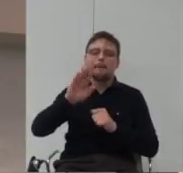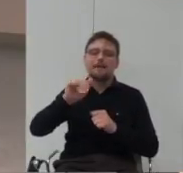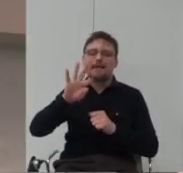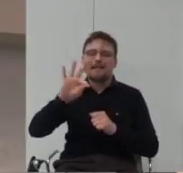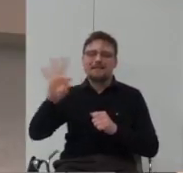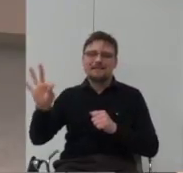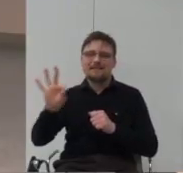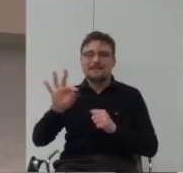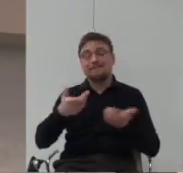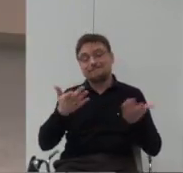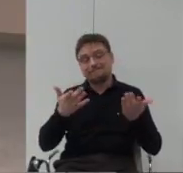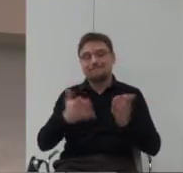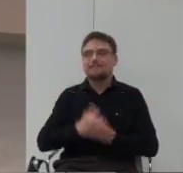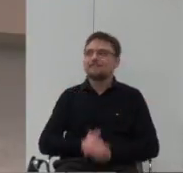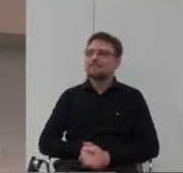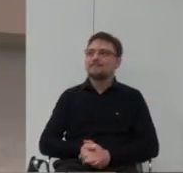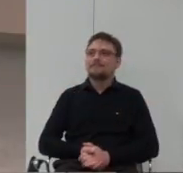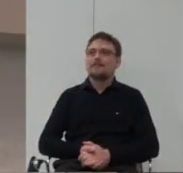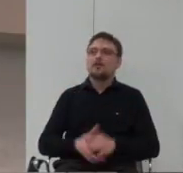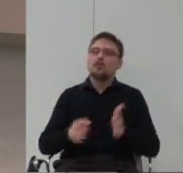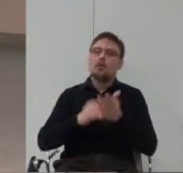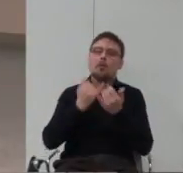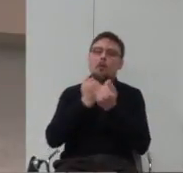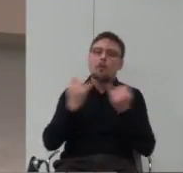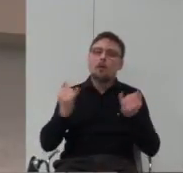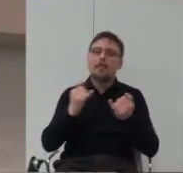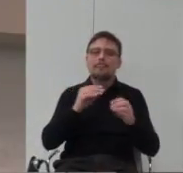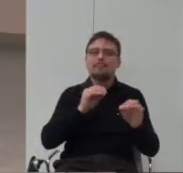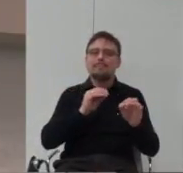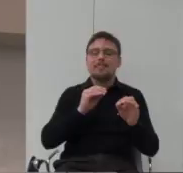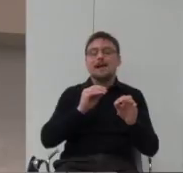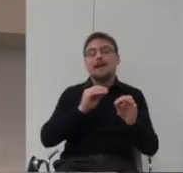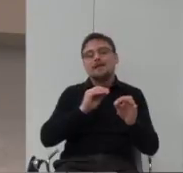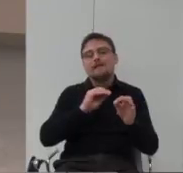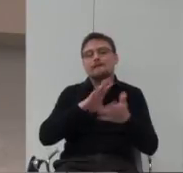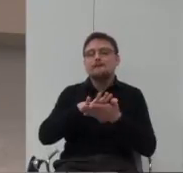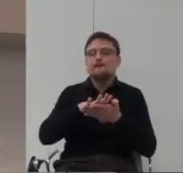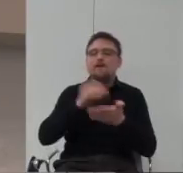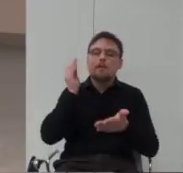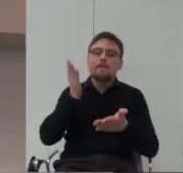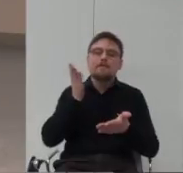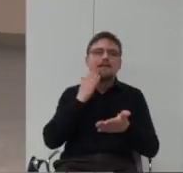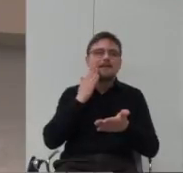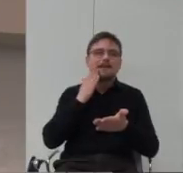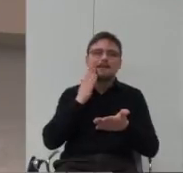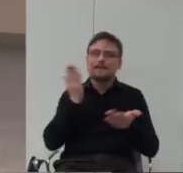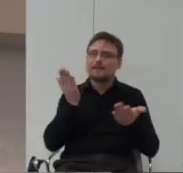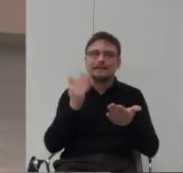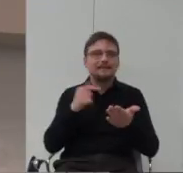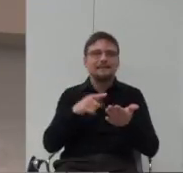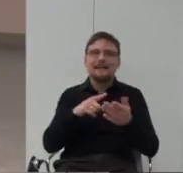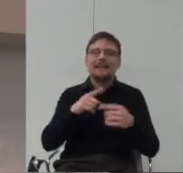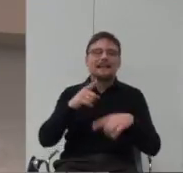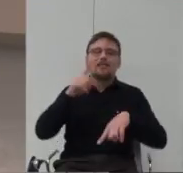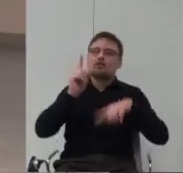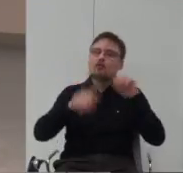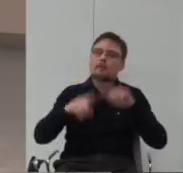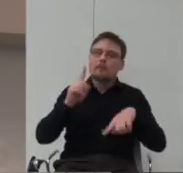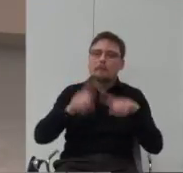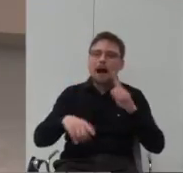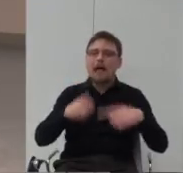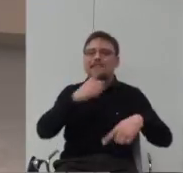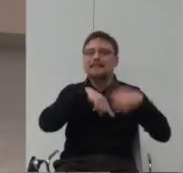tłumaczyć, no w każdym razie są różne formy zamieszkiwania, które